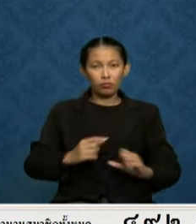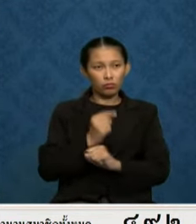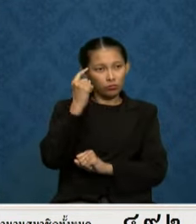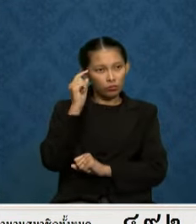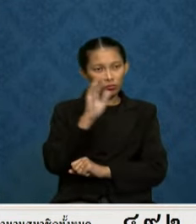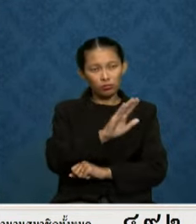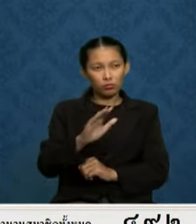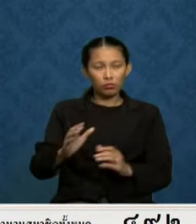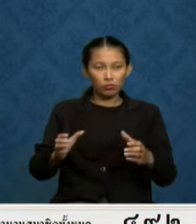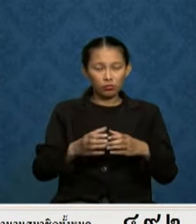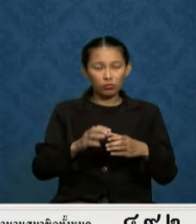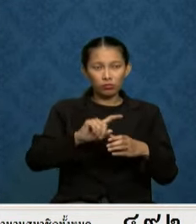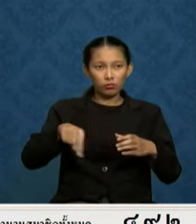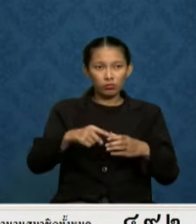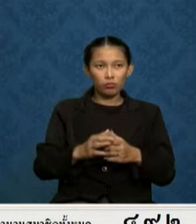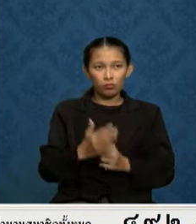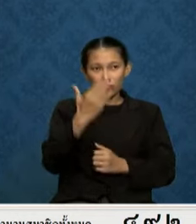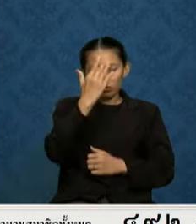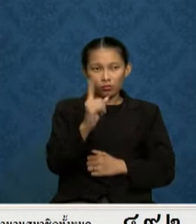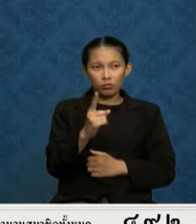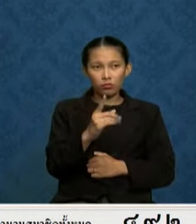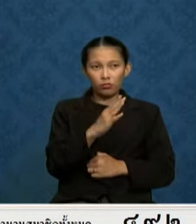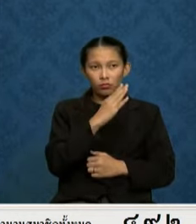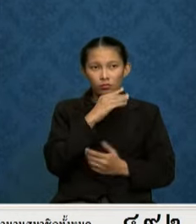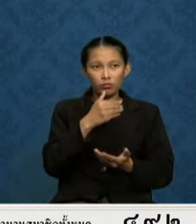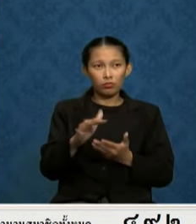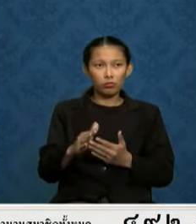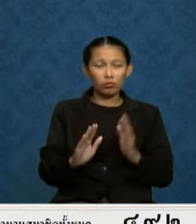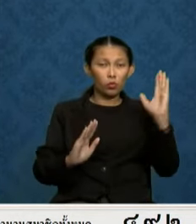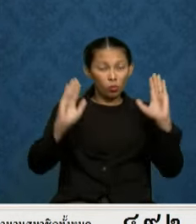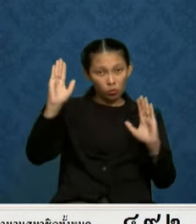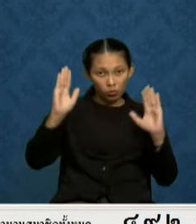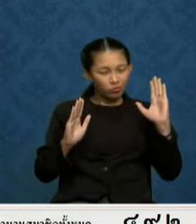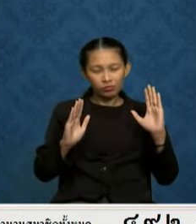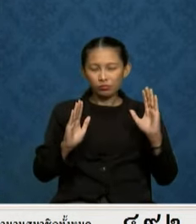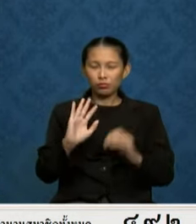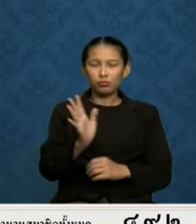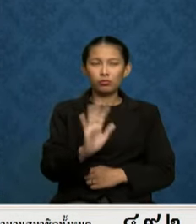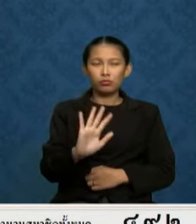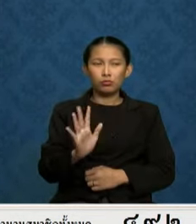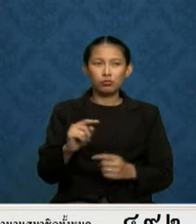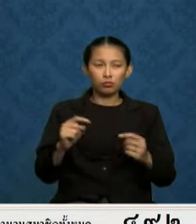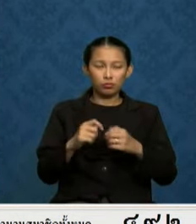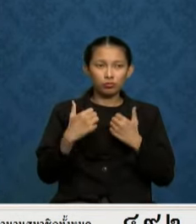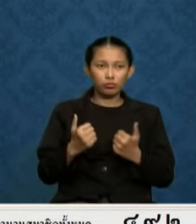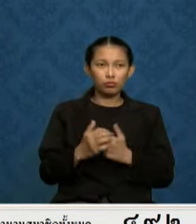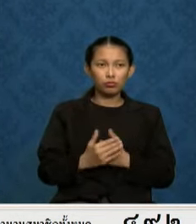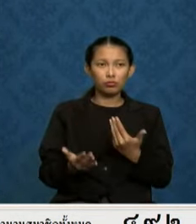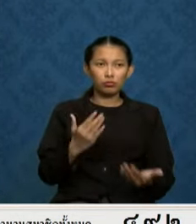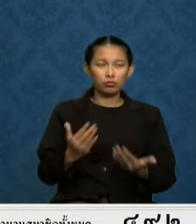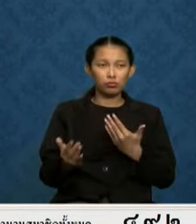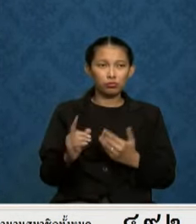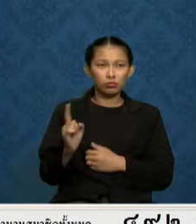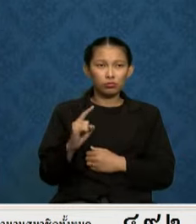นของสมาชิเพราไม่งั้เราจะปัดจะไม่มการโวทกัเลยไม่ครจะทำอย presidencyในประเด็นumentหรือจะ